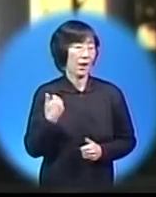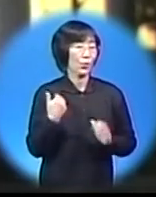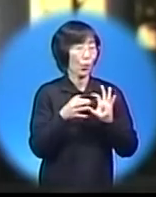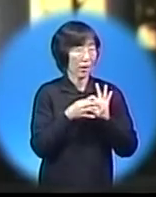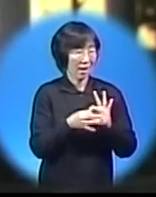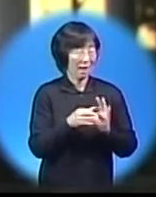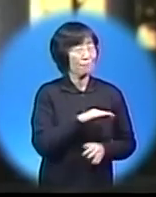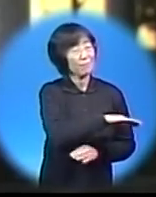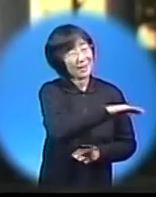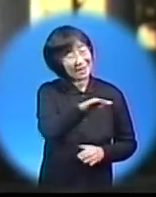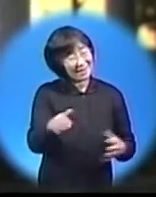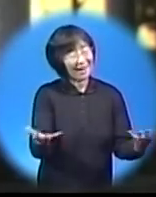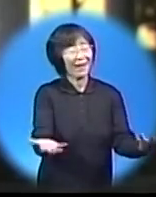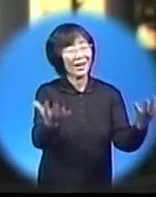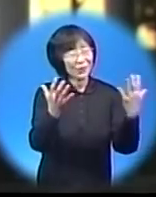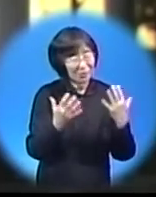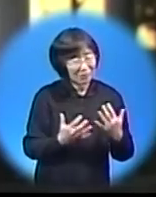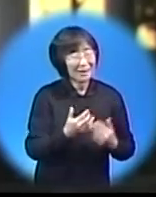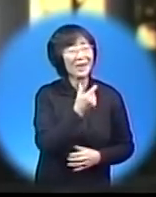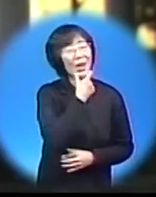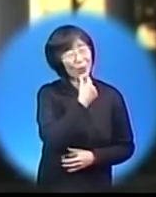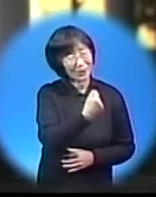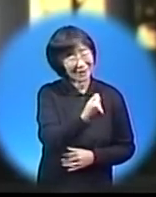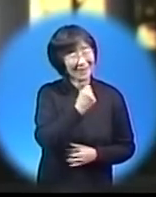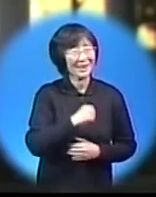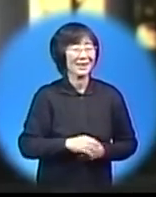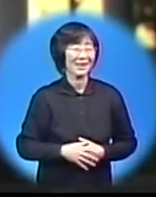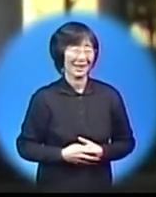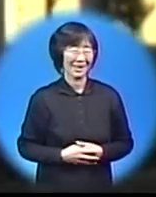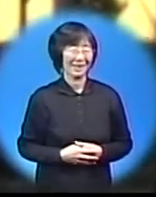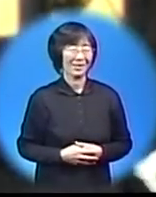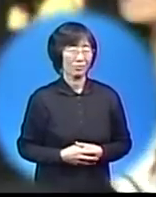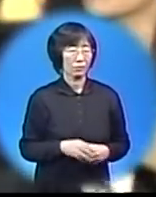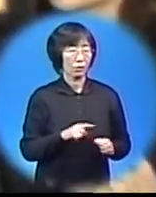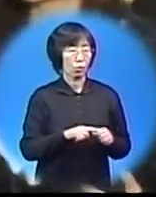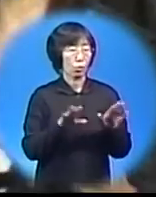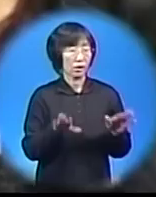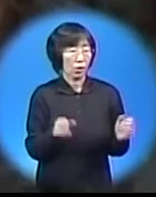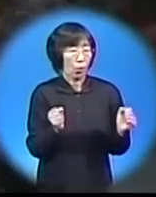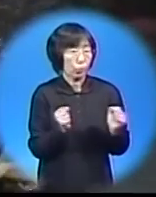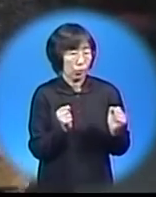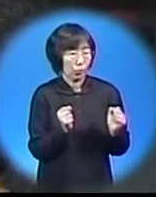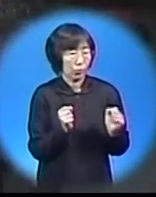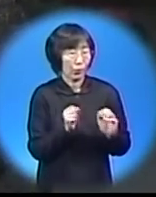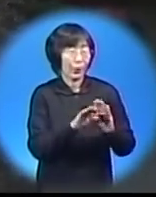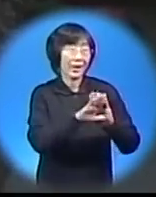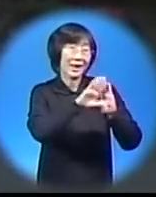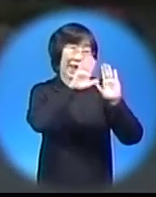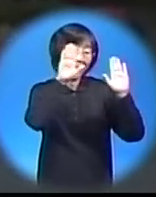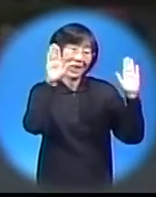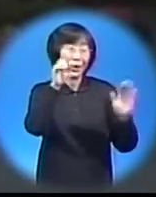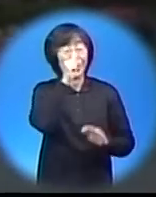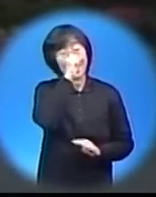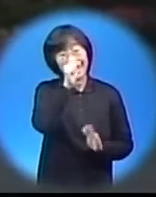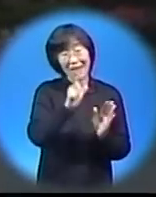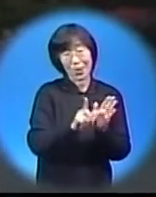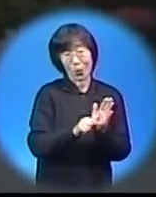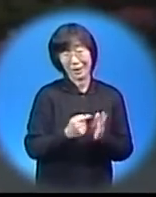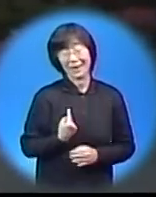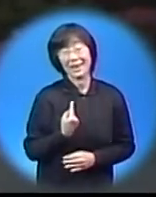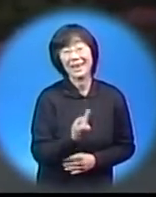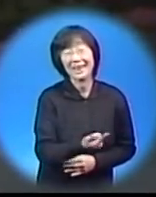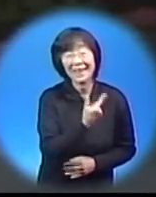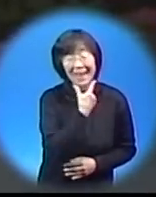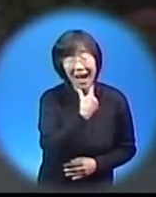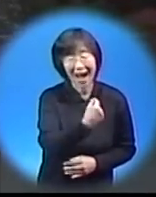ので、うん、はい、吹田市の皆さんにもぜひ遊びに来ていただきたいと思います。 そうですよね、もう今年の冬、そして私も、はい、もっと天気の